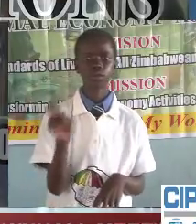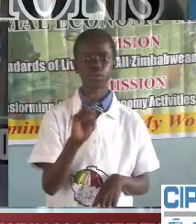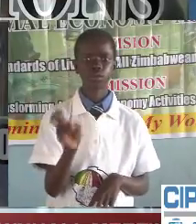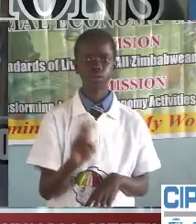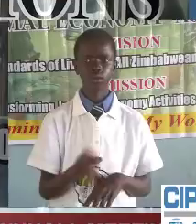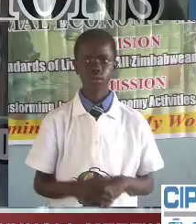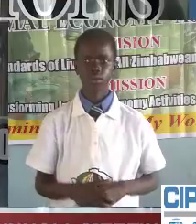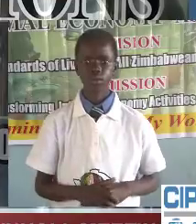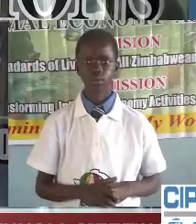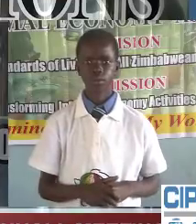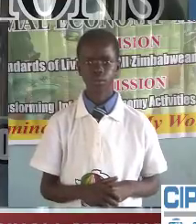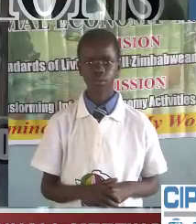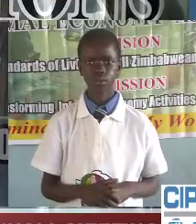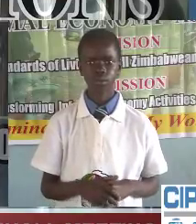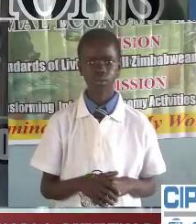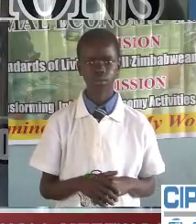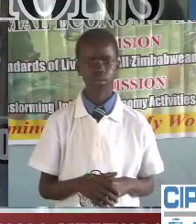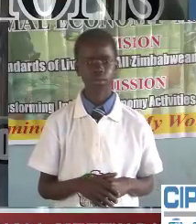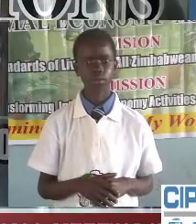Then